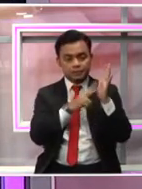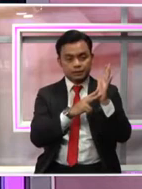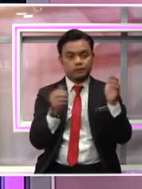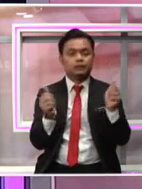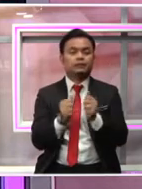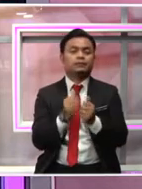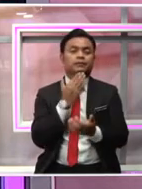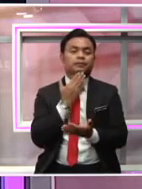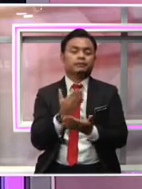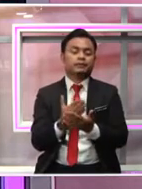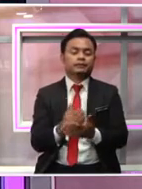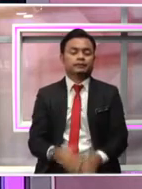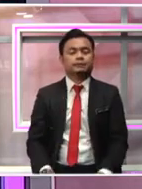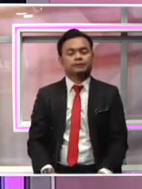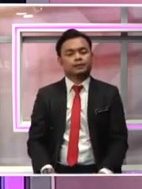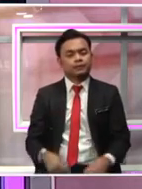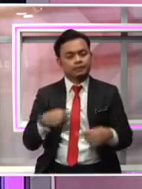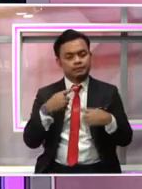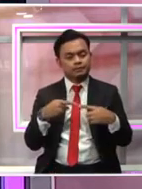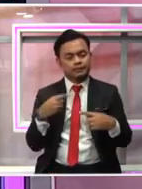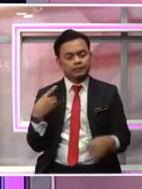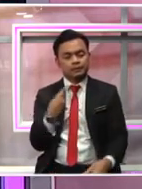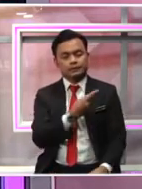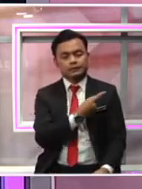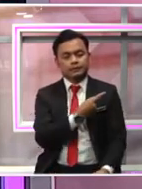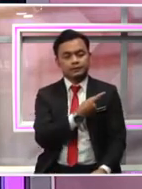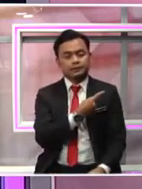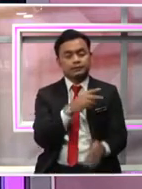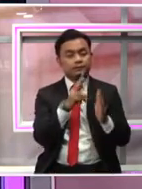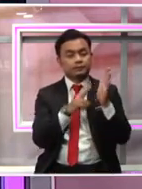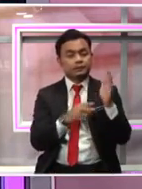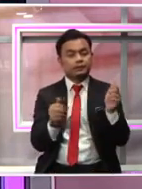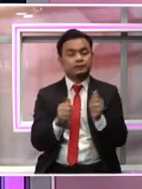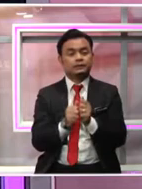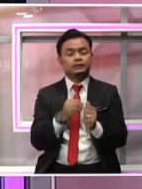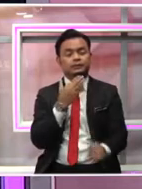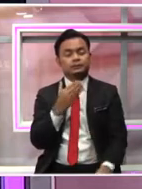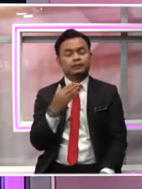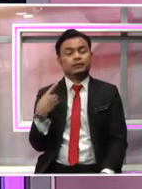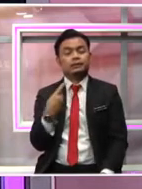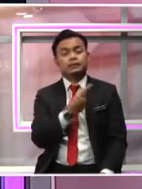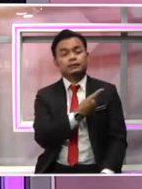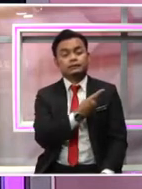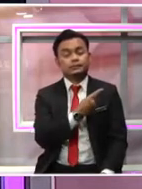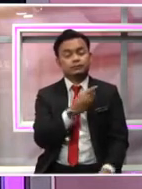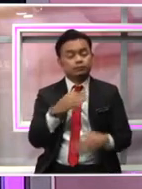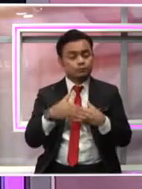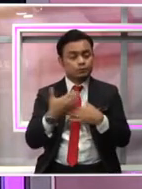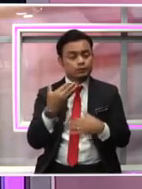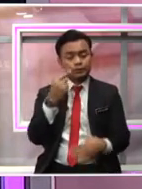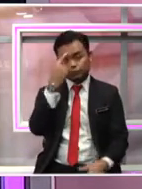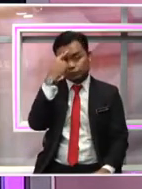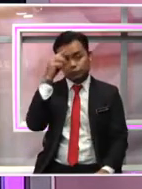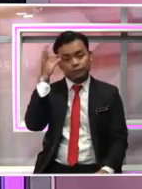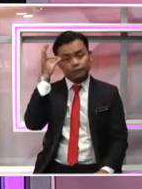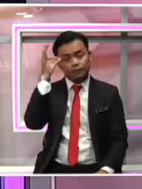lancar mudah untuk kita mendapat kVA main di dalam pembelajaran kita jadi kita belajar ayat tunggal mungkin tidak